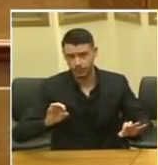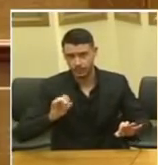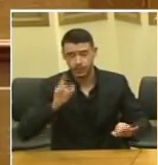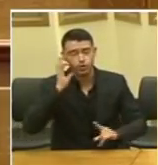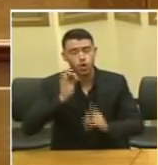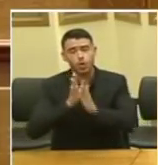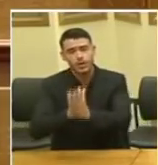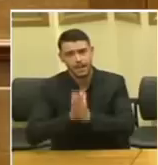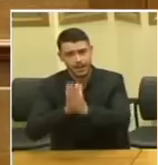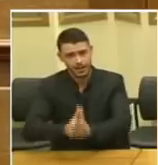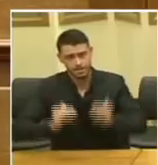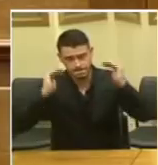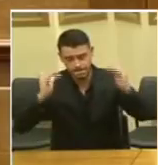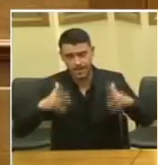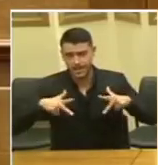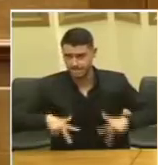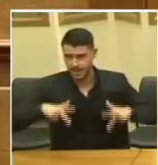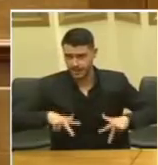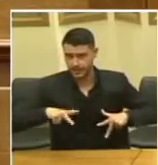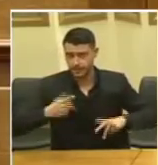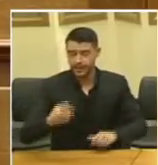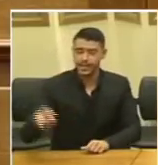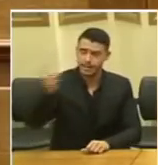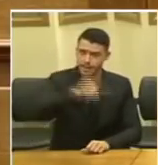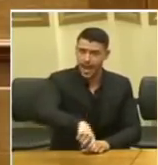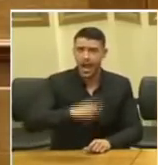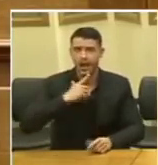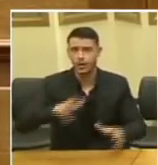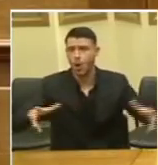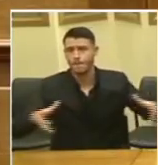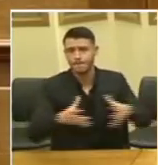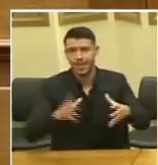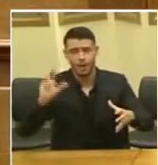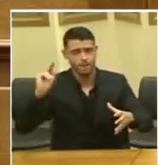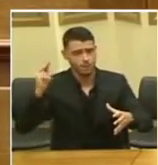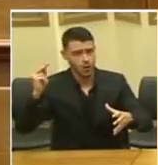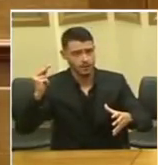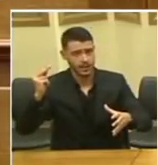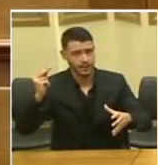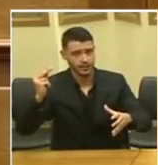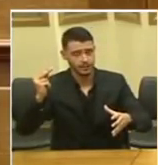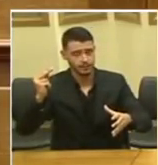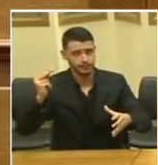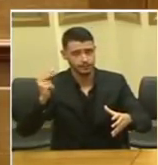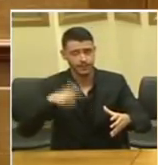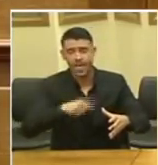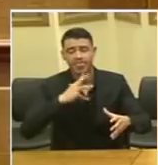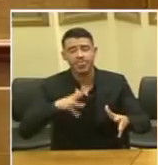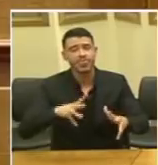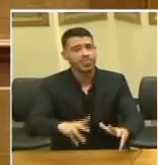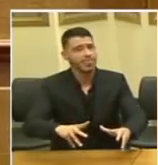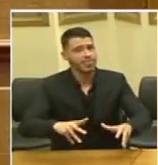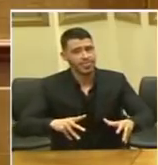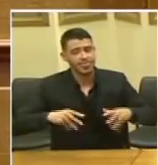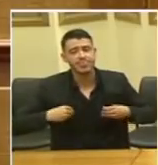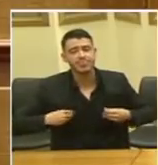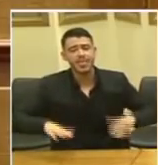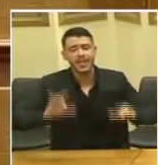βεβαίως, μία ομάδα άλλων ανεξαρτήτων βουλευτών, οι οποίοι δεν θα είχαν καμία αντίσταση στην παράθεση του όρου της